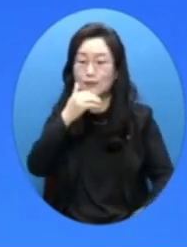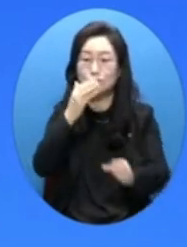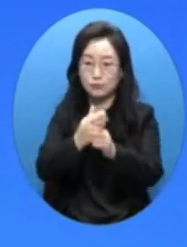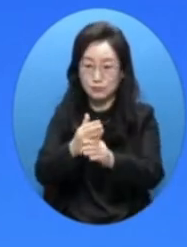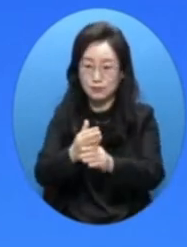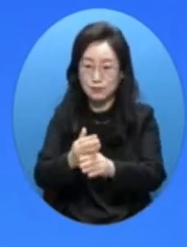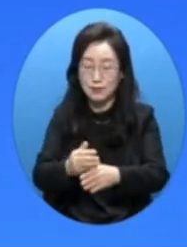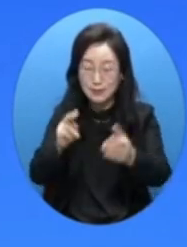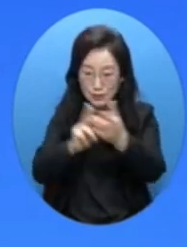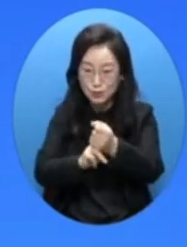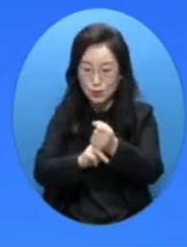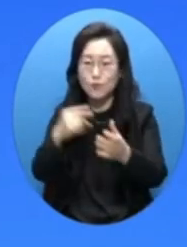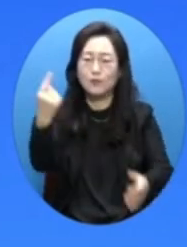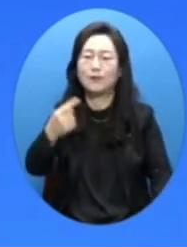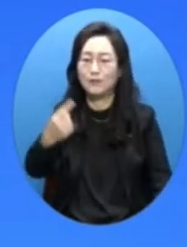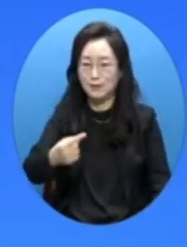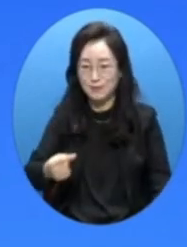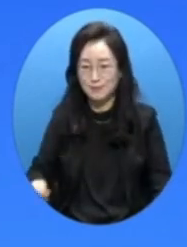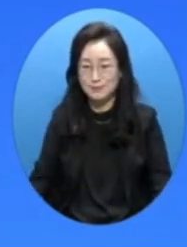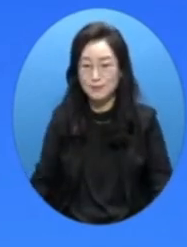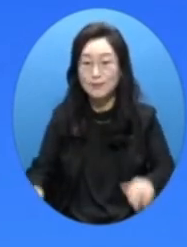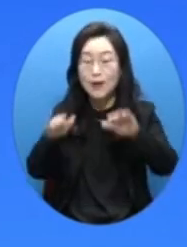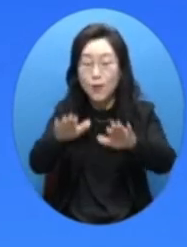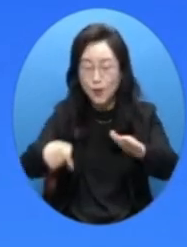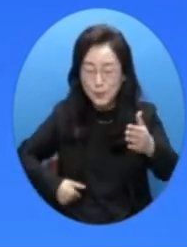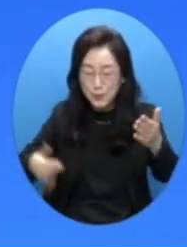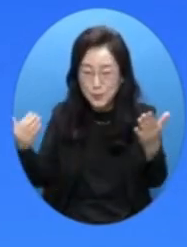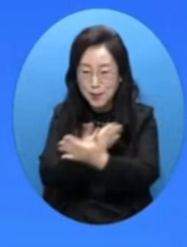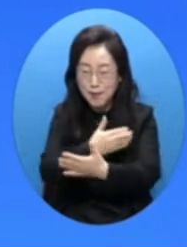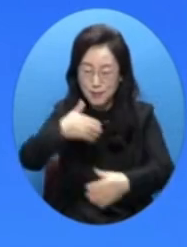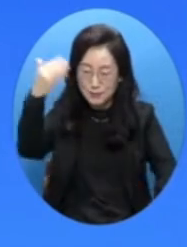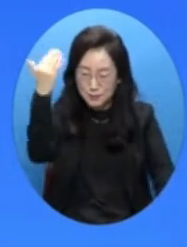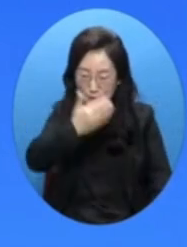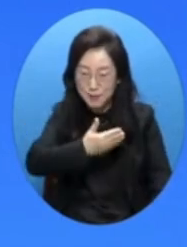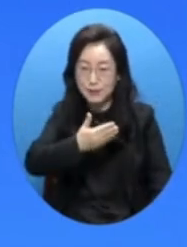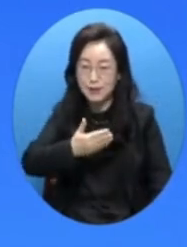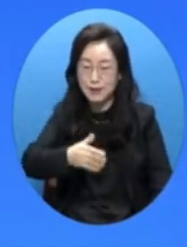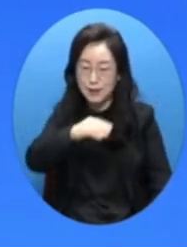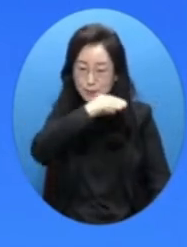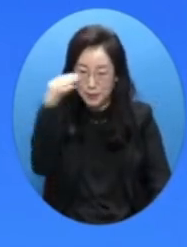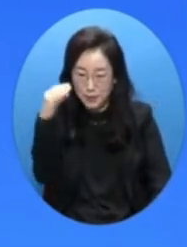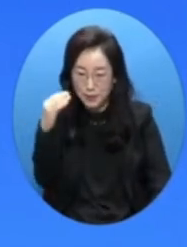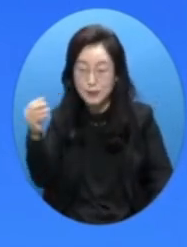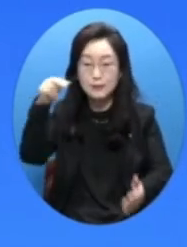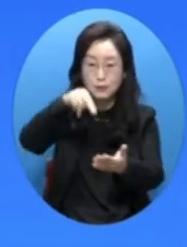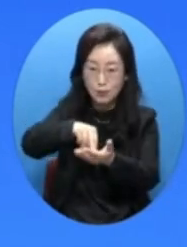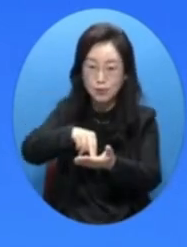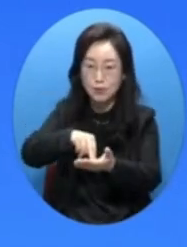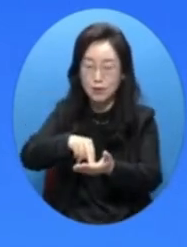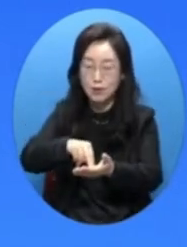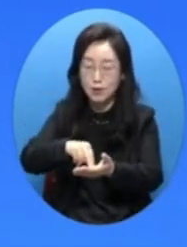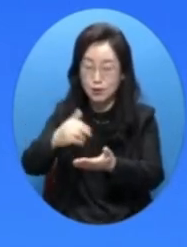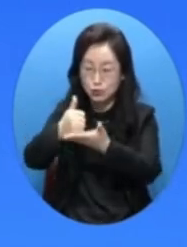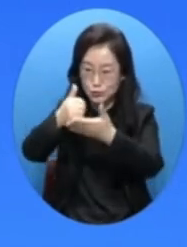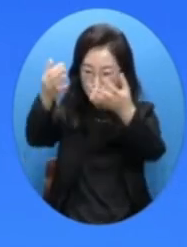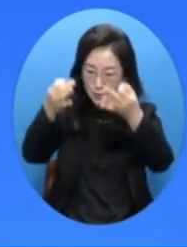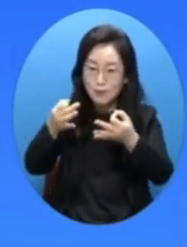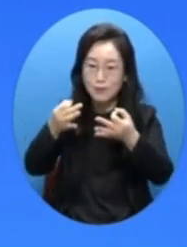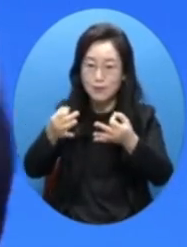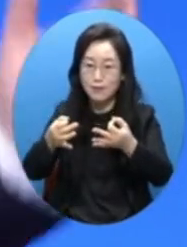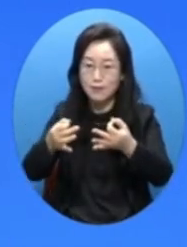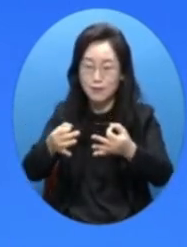있습니다 기적의 내일이 기다리고 있습니다 오늘 회개하고 정결하게 되어서 바로 서기만 하면 주님 앞에 바로 서기만 하면